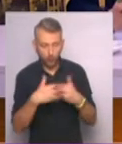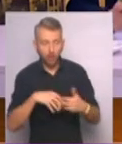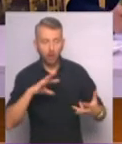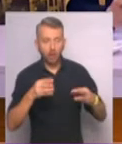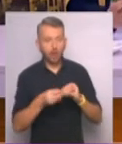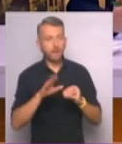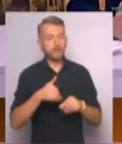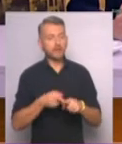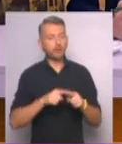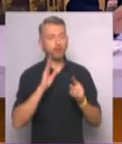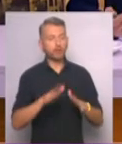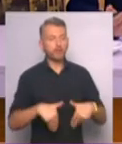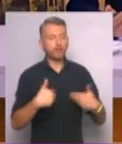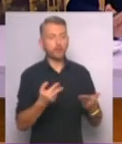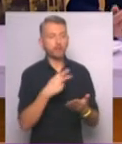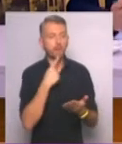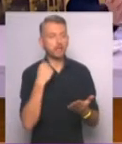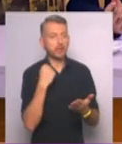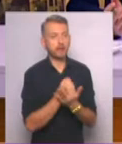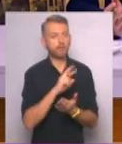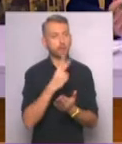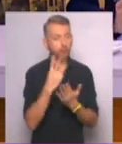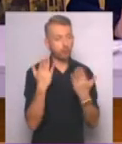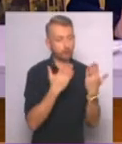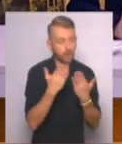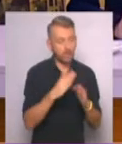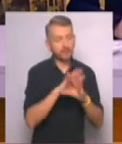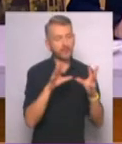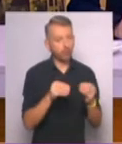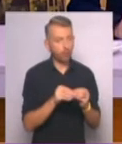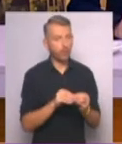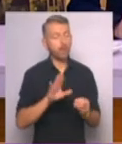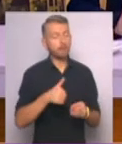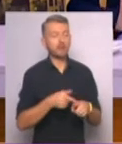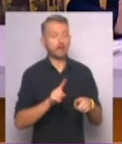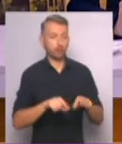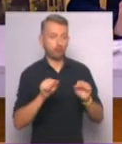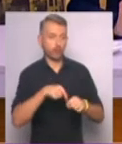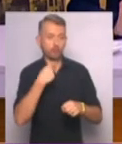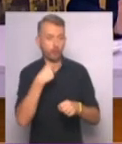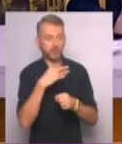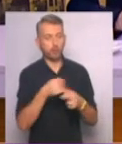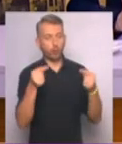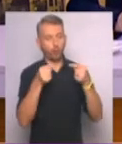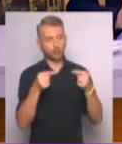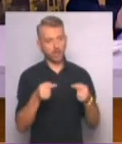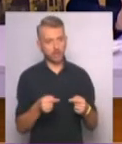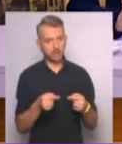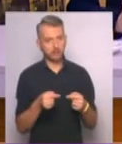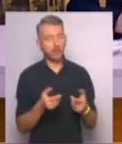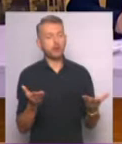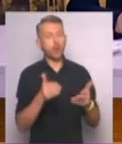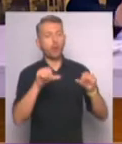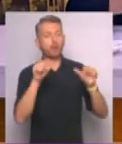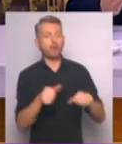буде винесено для прийняття у другому читанні в цілому, після чого ми можемо вже говорити про конкретні, якої форми